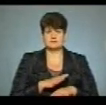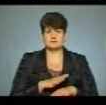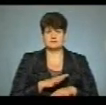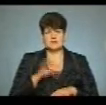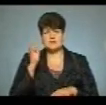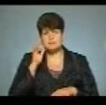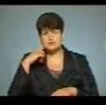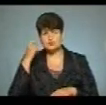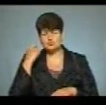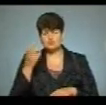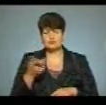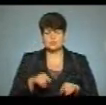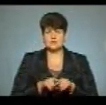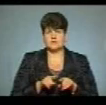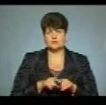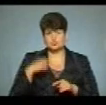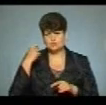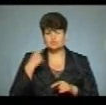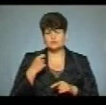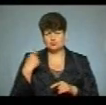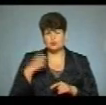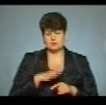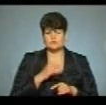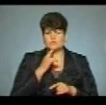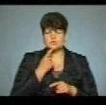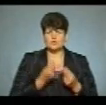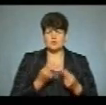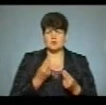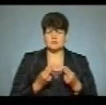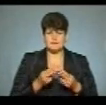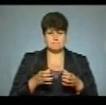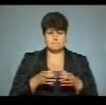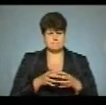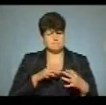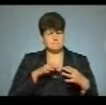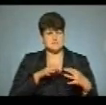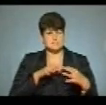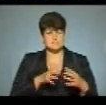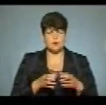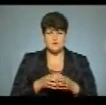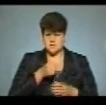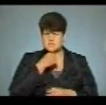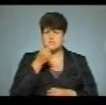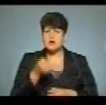Німеччина або турки, так само важко з турками було і грати. Бійцівська така команда вже більш старша.